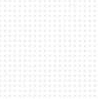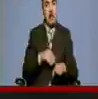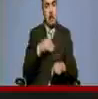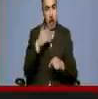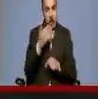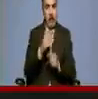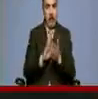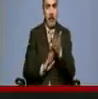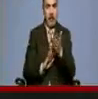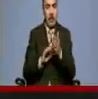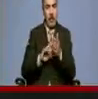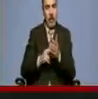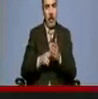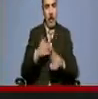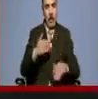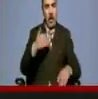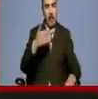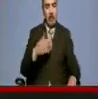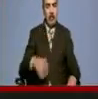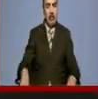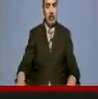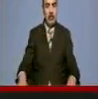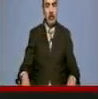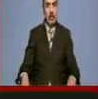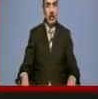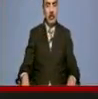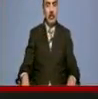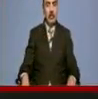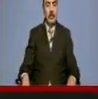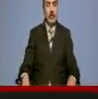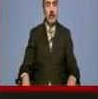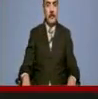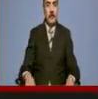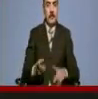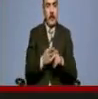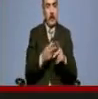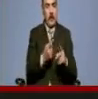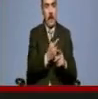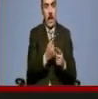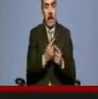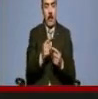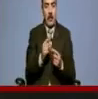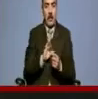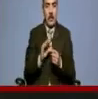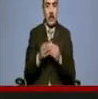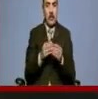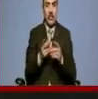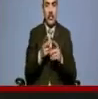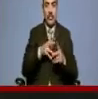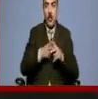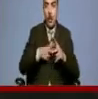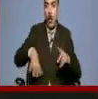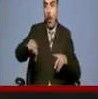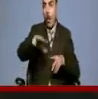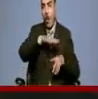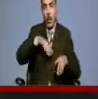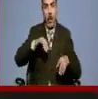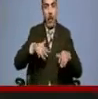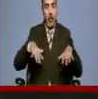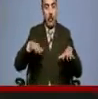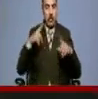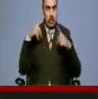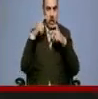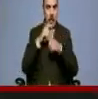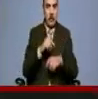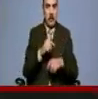انا هتعامل مع فلسطين واسرائيل كذا ا رئيس الولايات المتحده الامريكيه بترفع له تقارير من اجهزه المخابرات والاجهزه